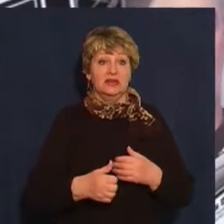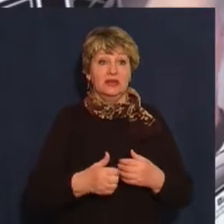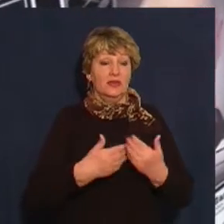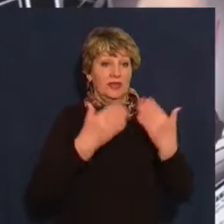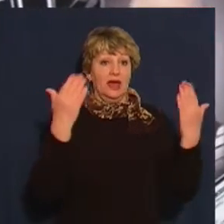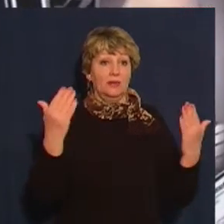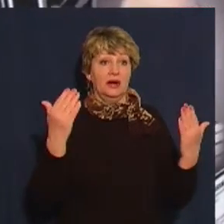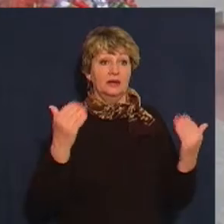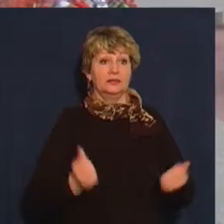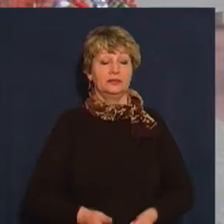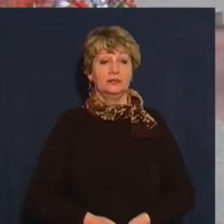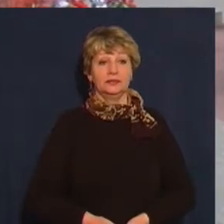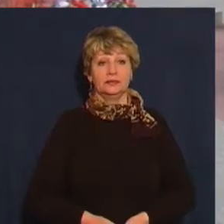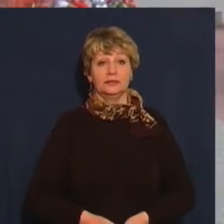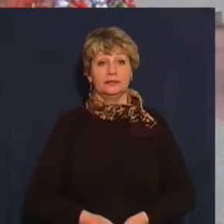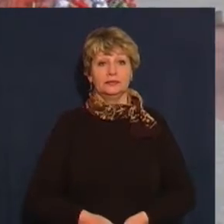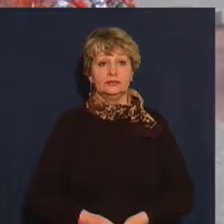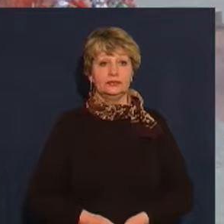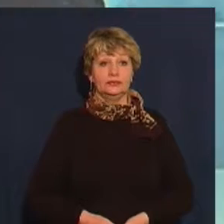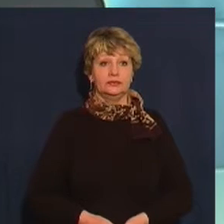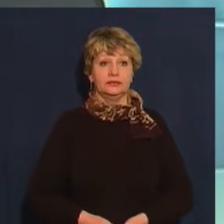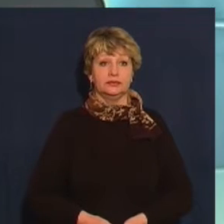Тетяна Рева, Федір Коцаба. Новини.